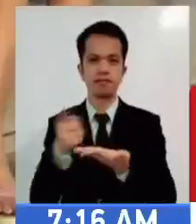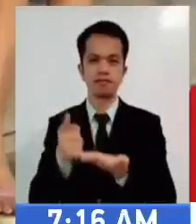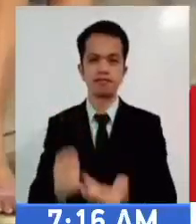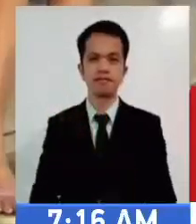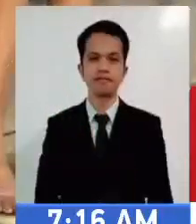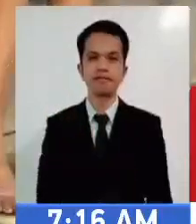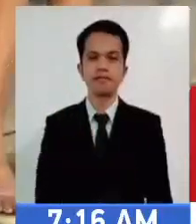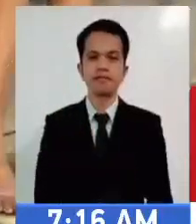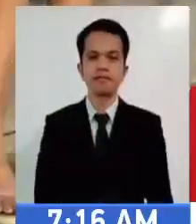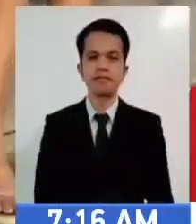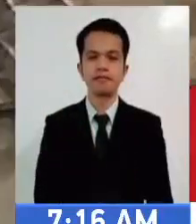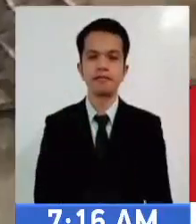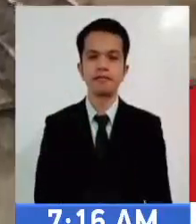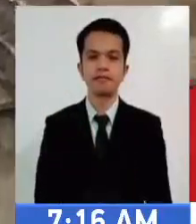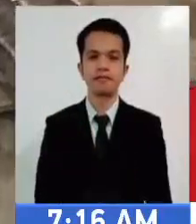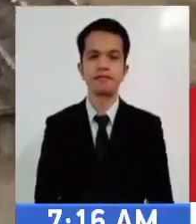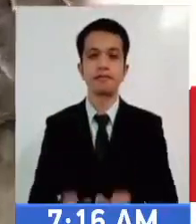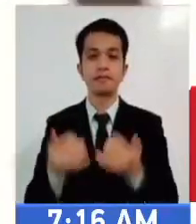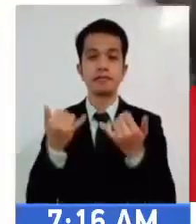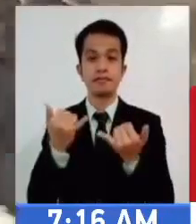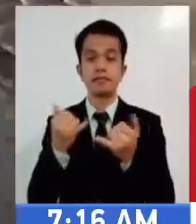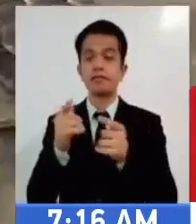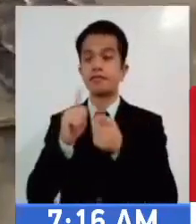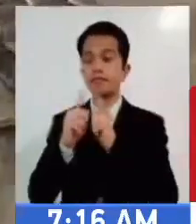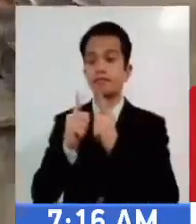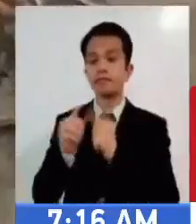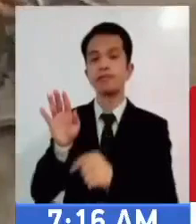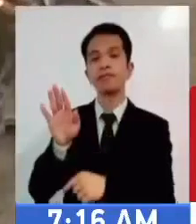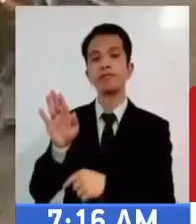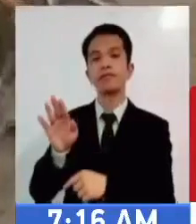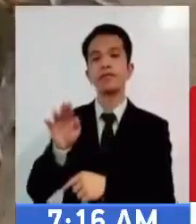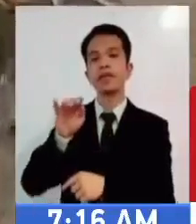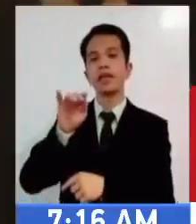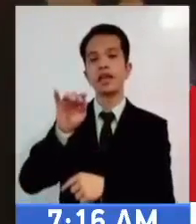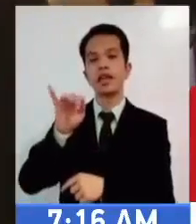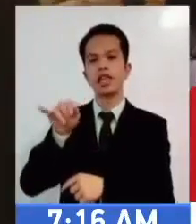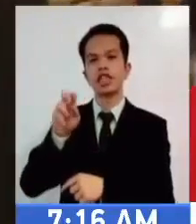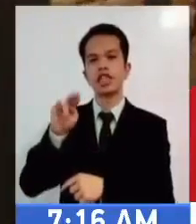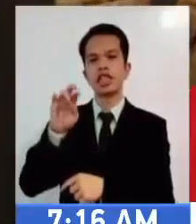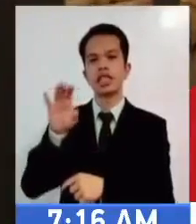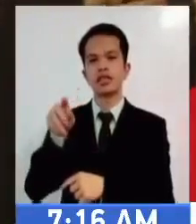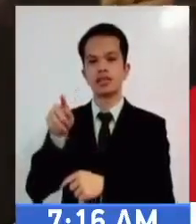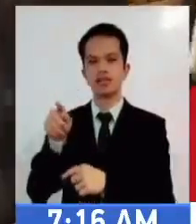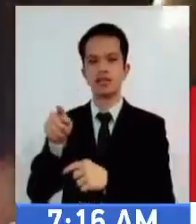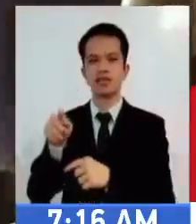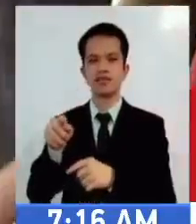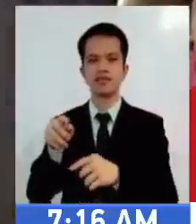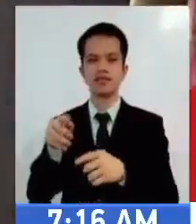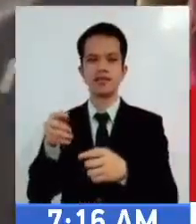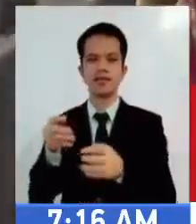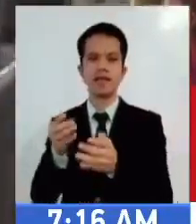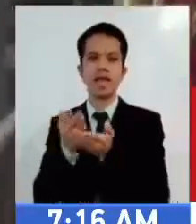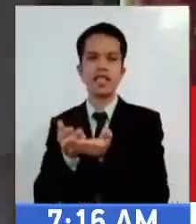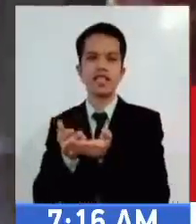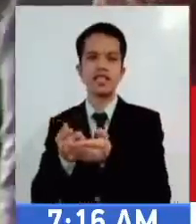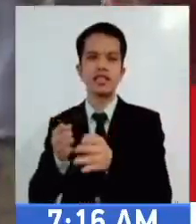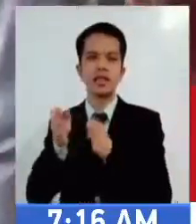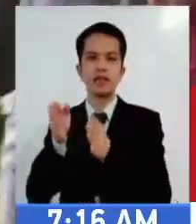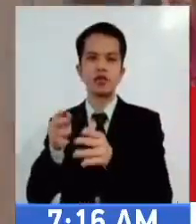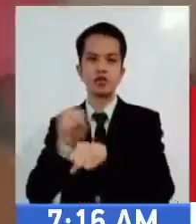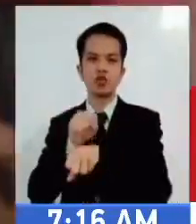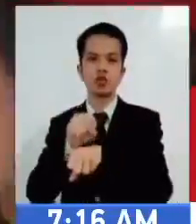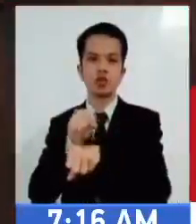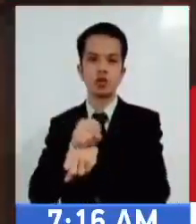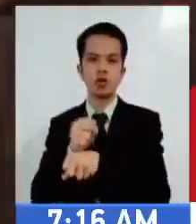Nakausap natin iga ng biyaherong si Jinrick Simbahon, isang seaman na nakabakasyon ngayon sa Pilipinas sa loob ng 2 buwan. Ngayong araw niya pinili lumipad pauwi sa